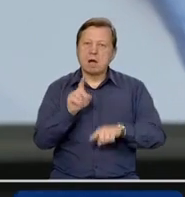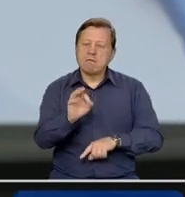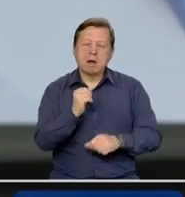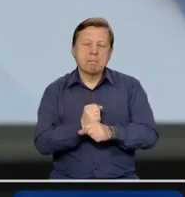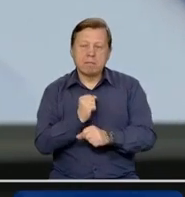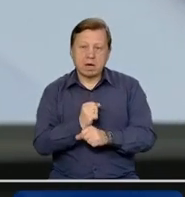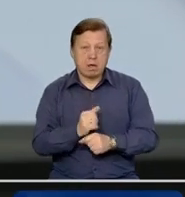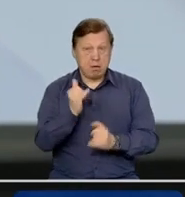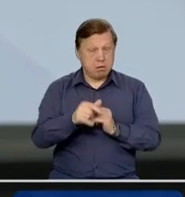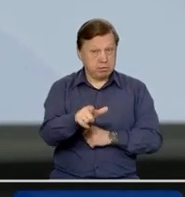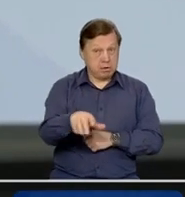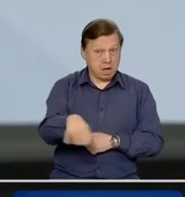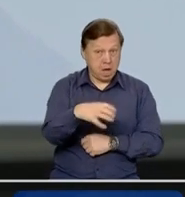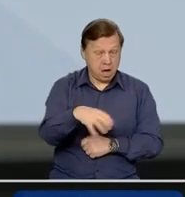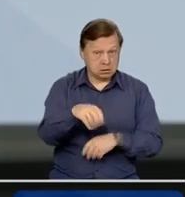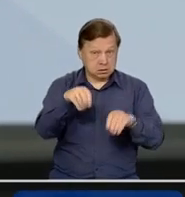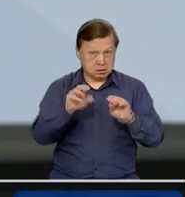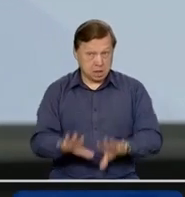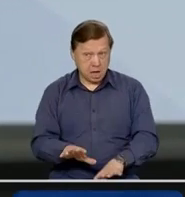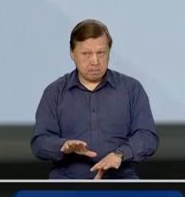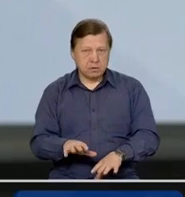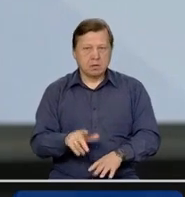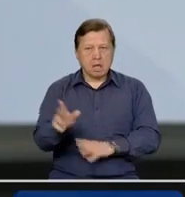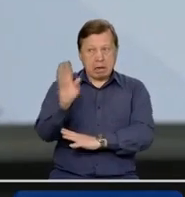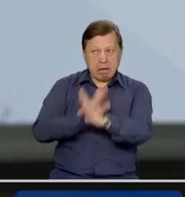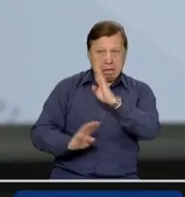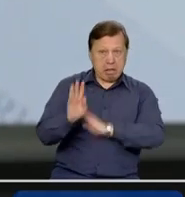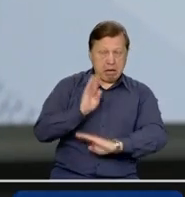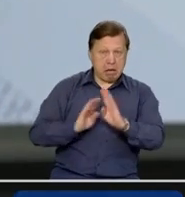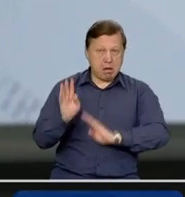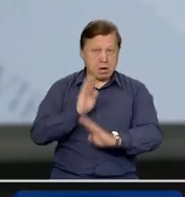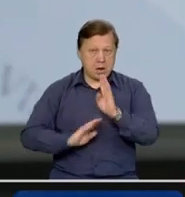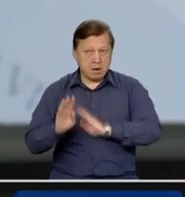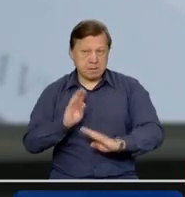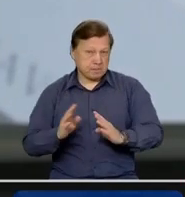pani kasjerem w sklepie, obsługuje klientów w jakiejś innej